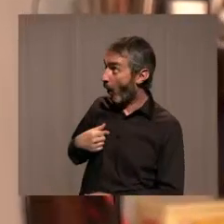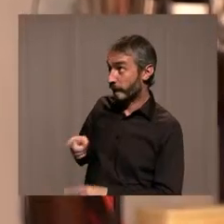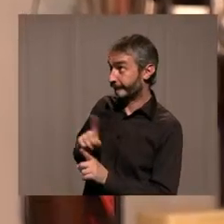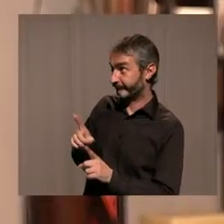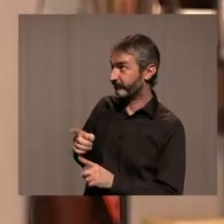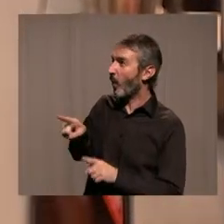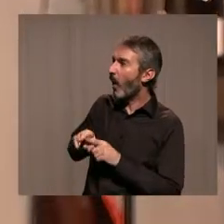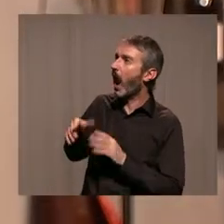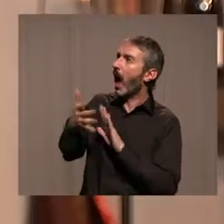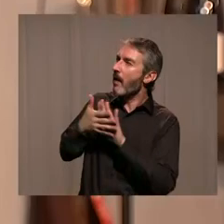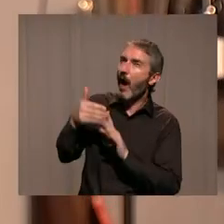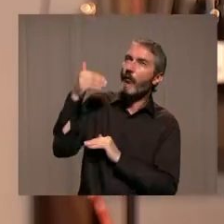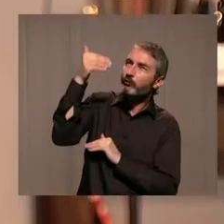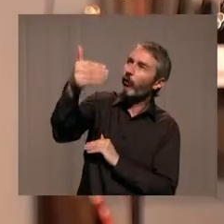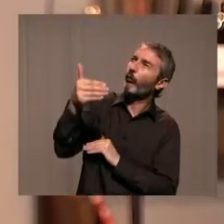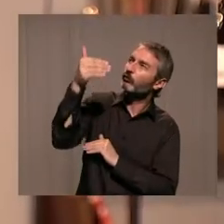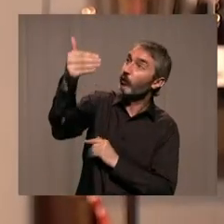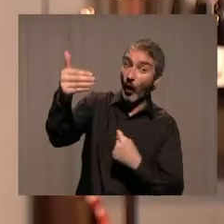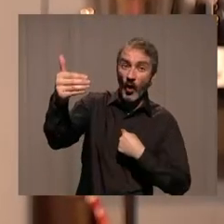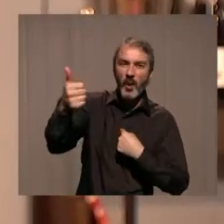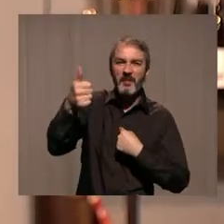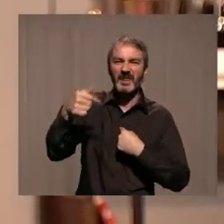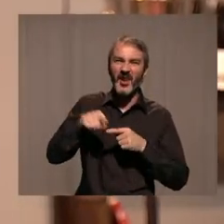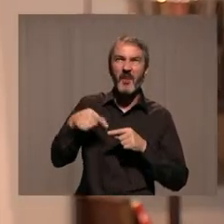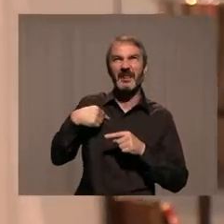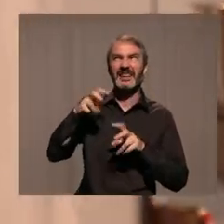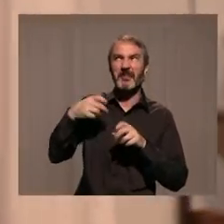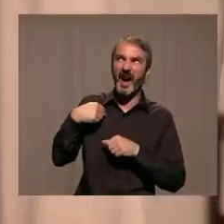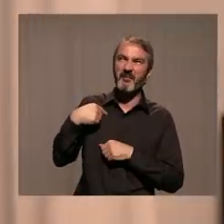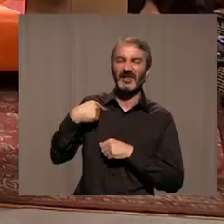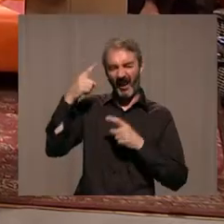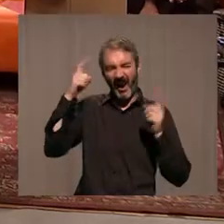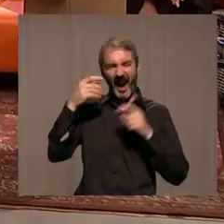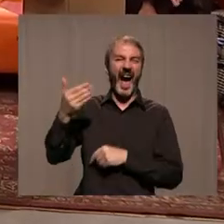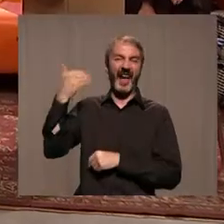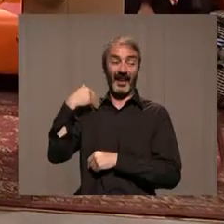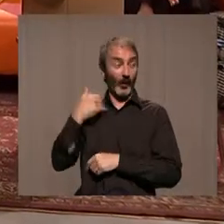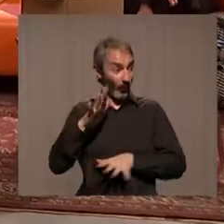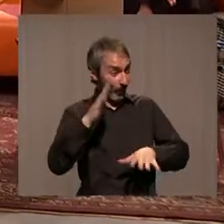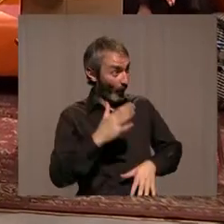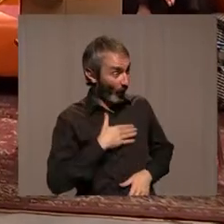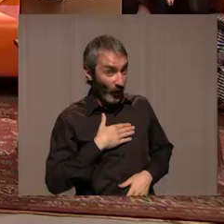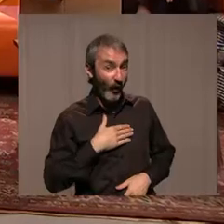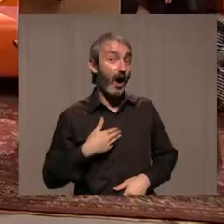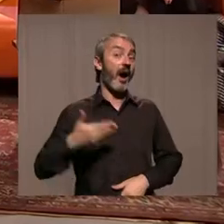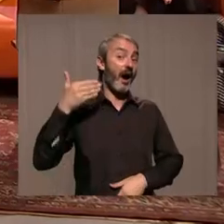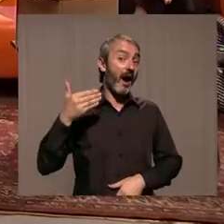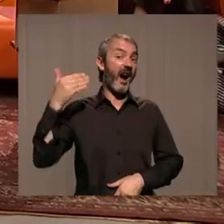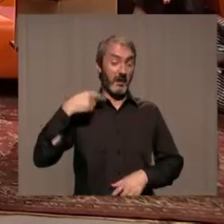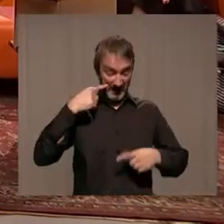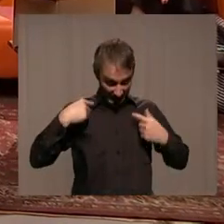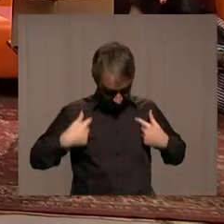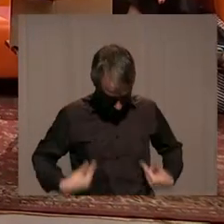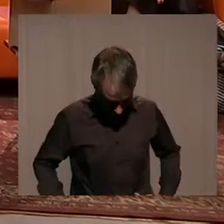Jo tampoc, és que s'ha de parlar com molt del futur, no? Jo soc més de la ressaca d'ahir. Ja, doncs jo encara... Jo d'abans d'ahir, jo. Mira com vaig